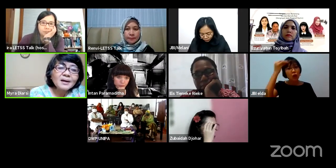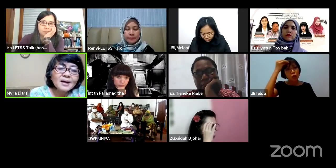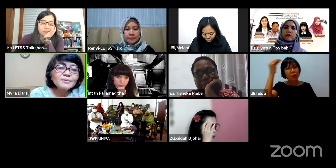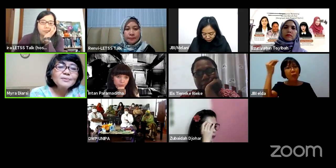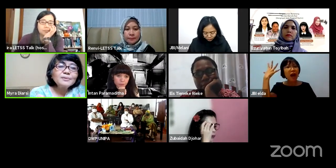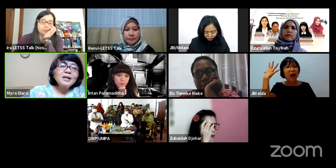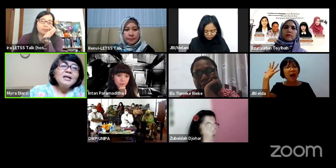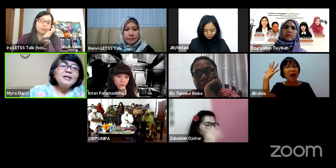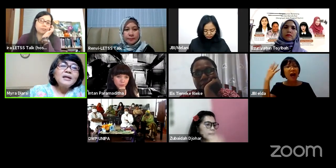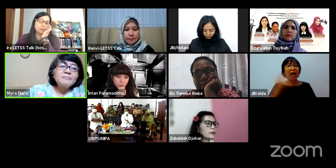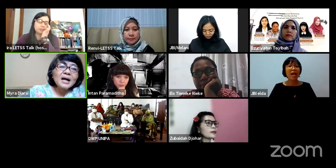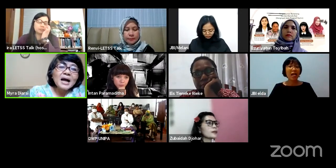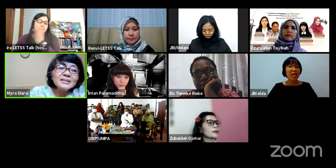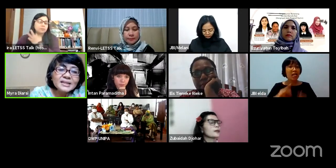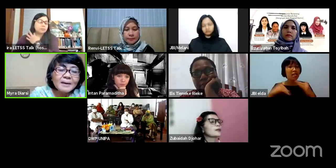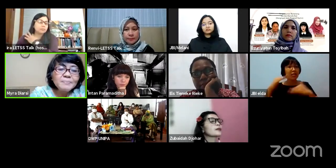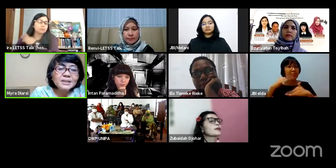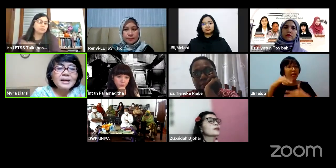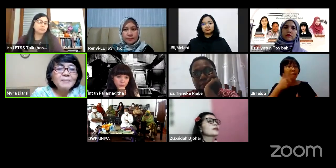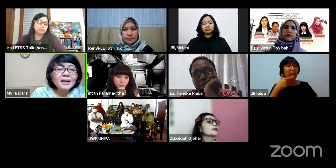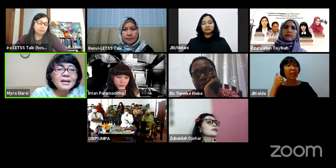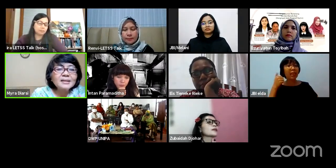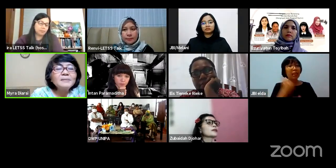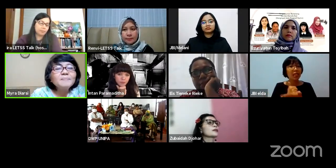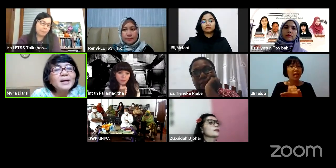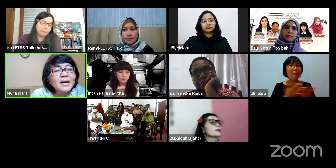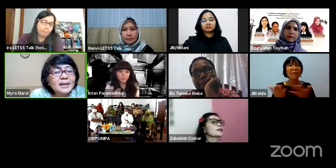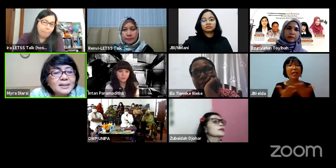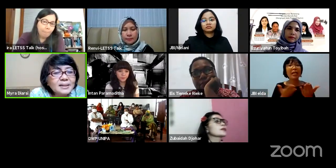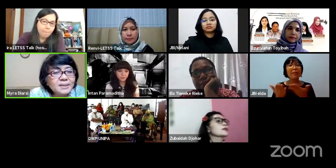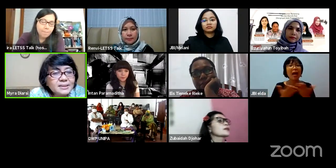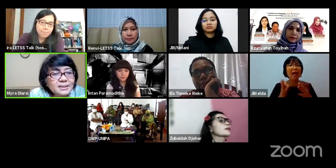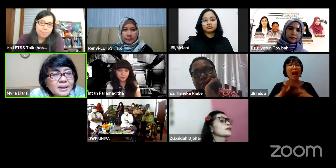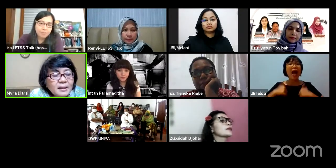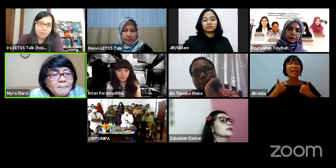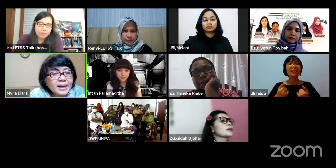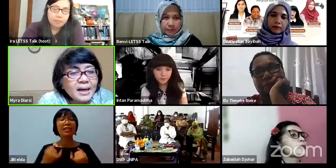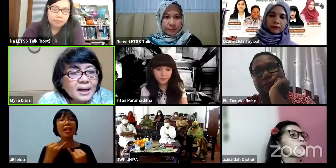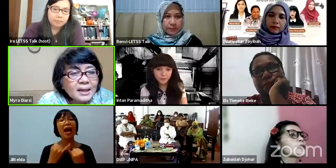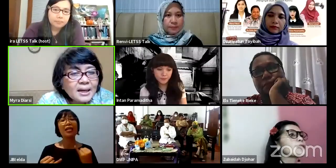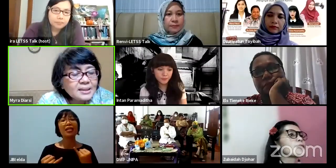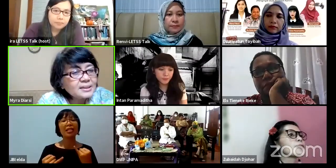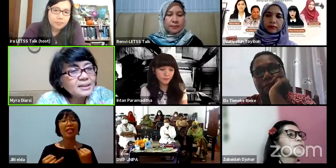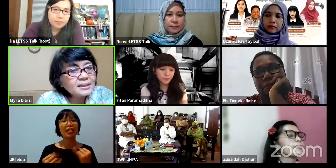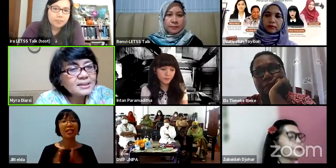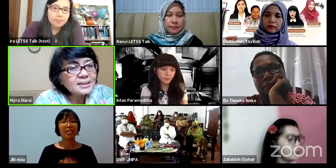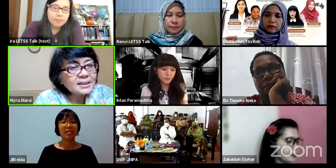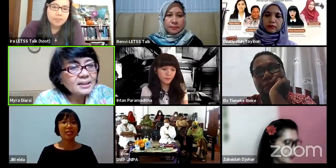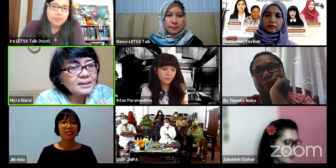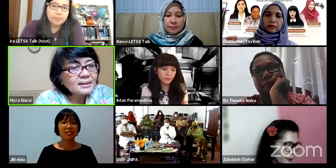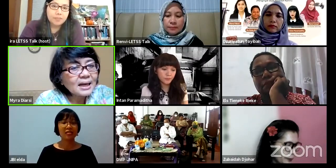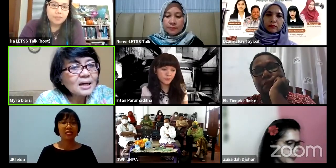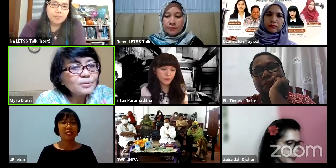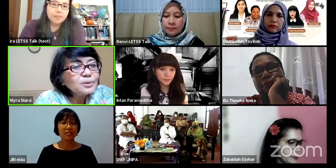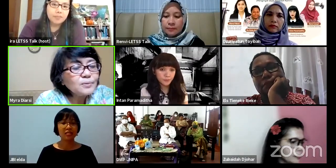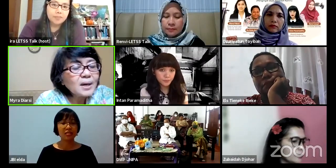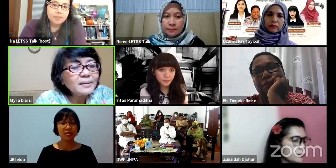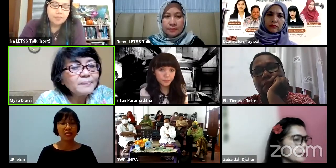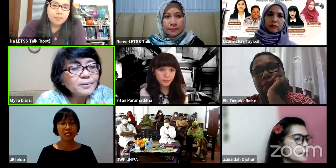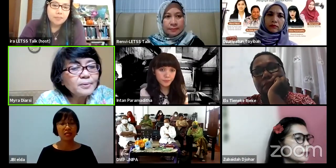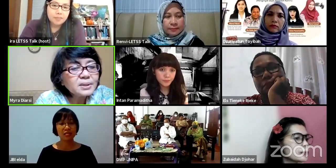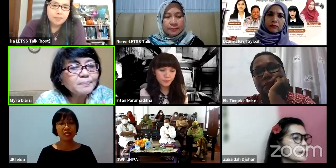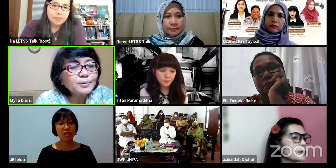masih tetap ingin merangkul dan mengajak bersama lagi para akademisi. Bayangkan hanya cerita sedikit,